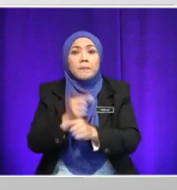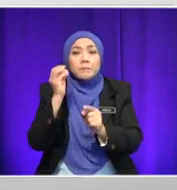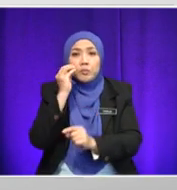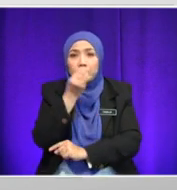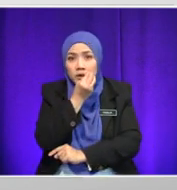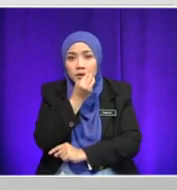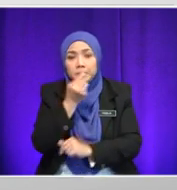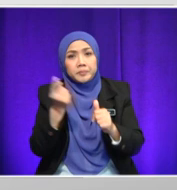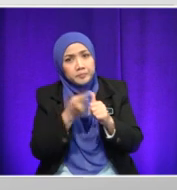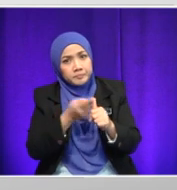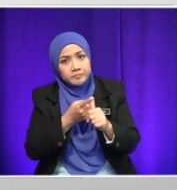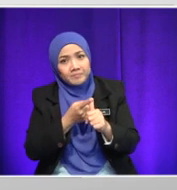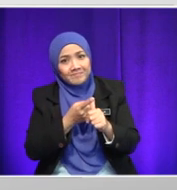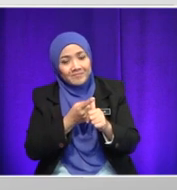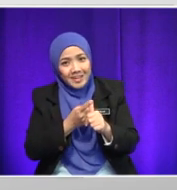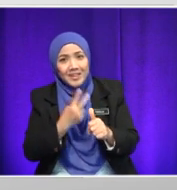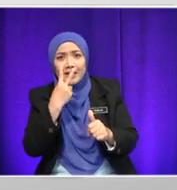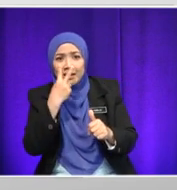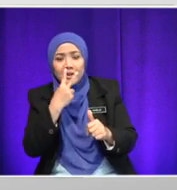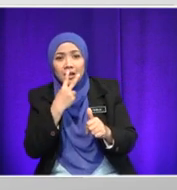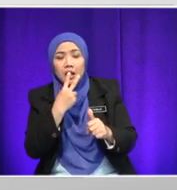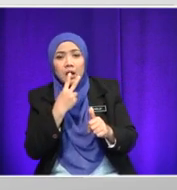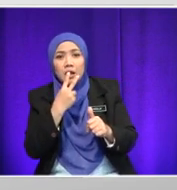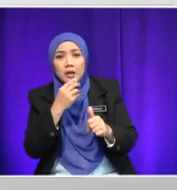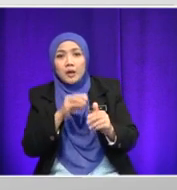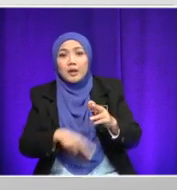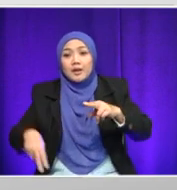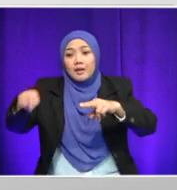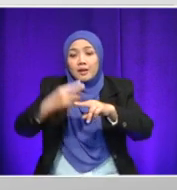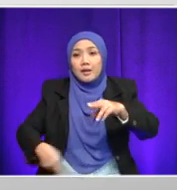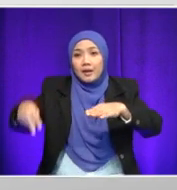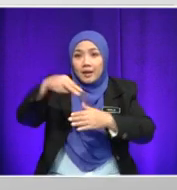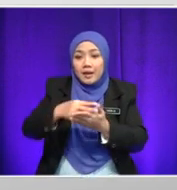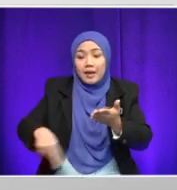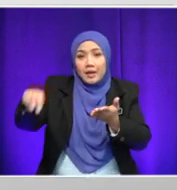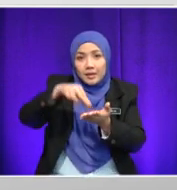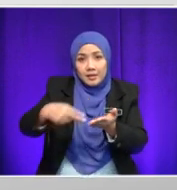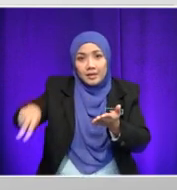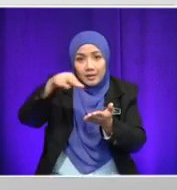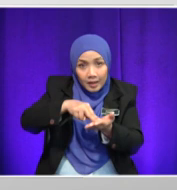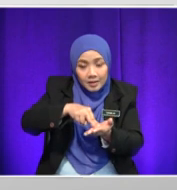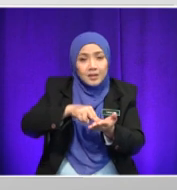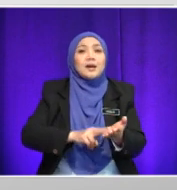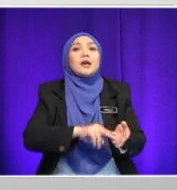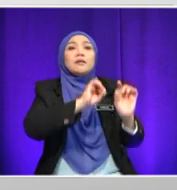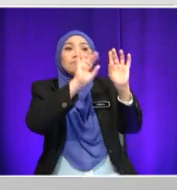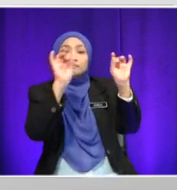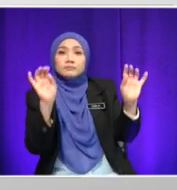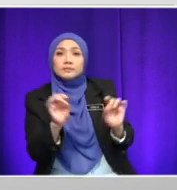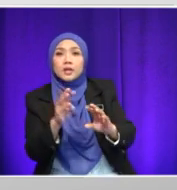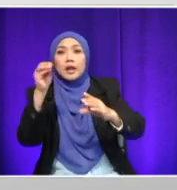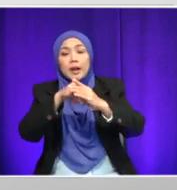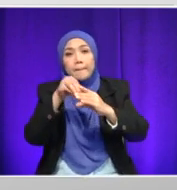yang seterusnya pertama menaikkan sedih dalam menaikkan seri ruang daleman memberikan tarikan estetik suatu ruang